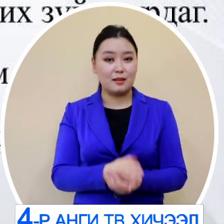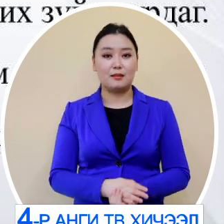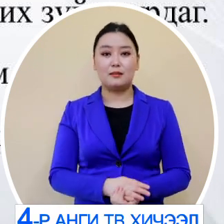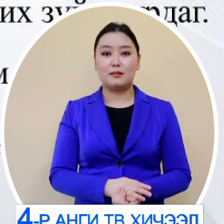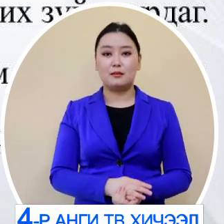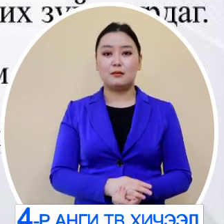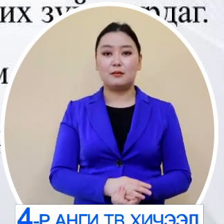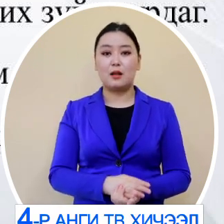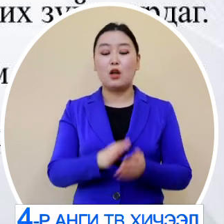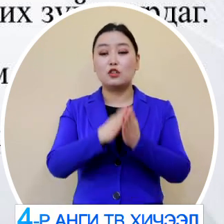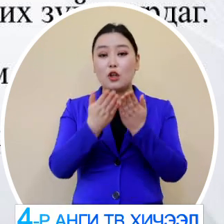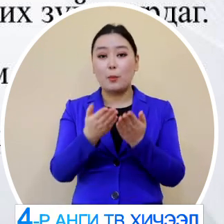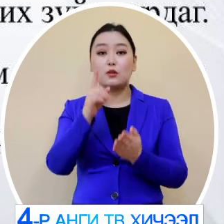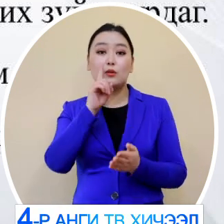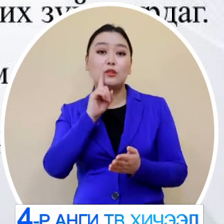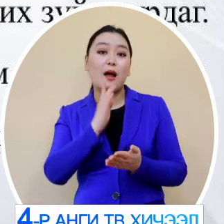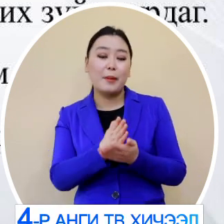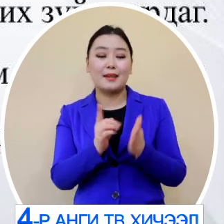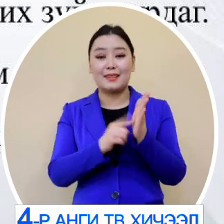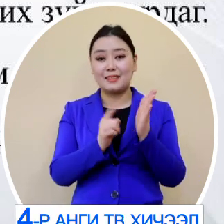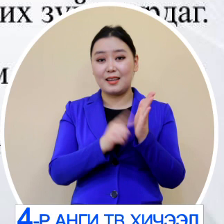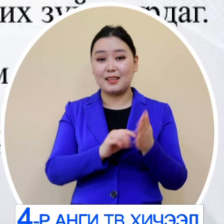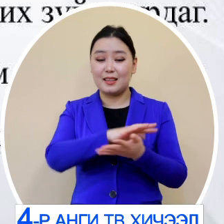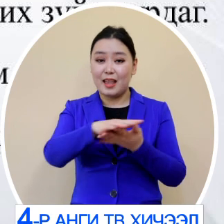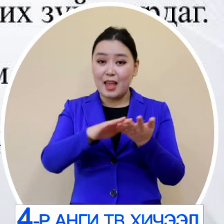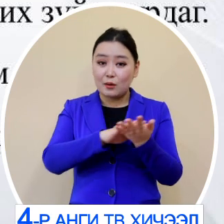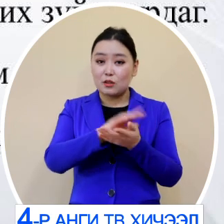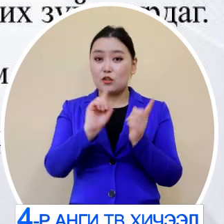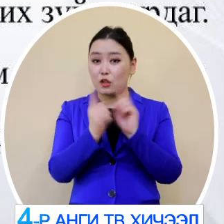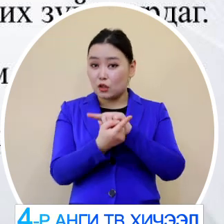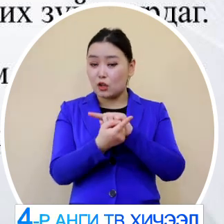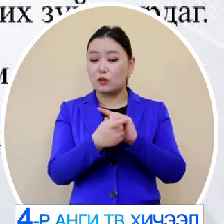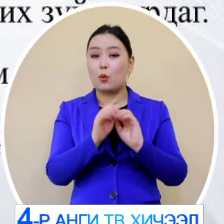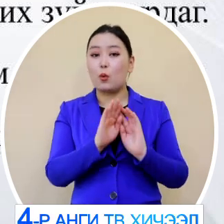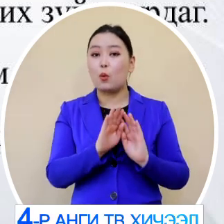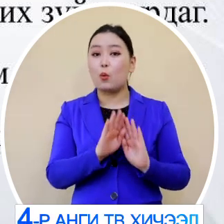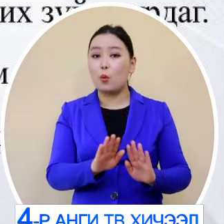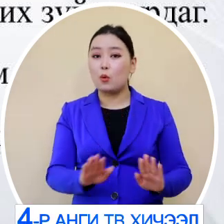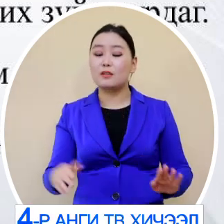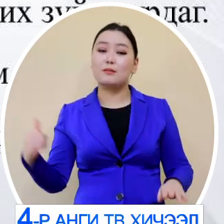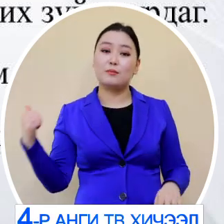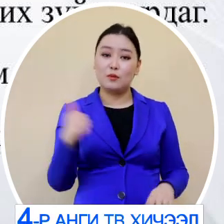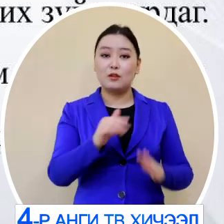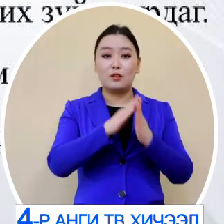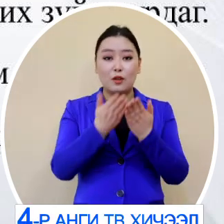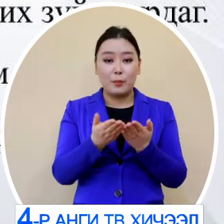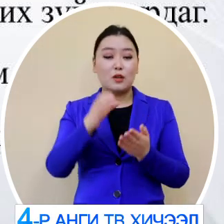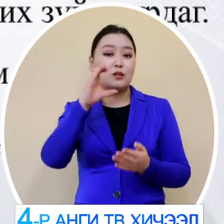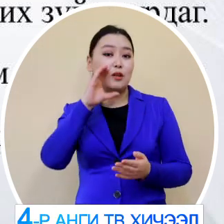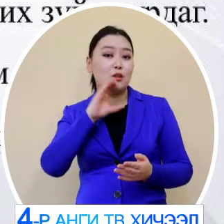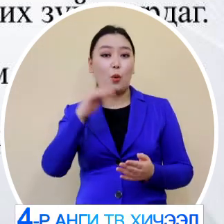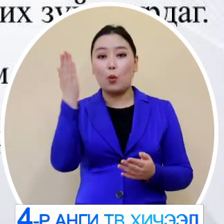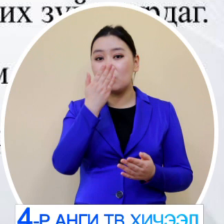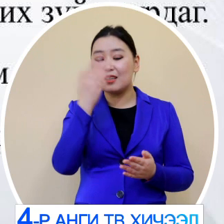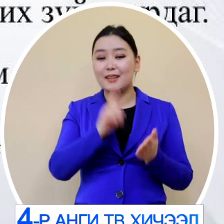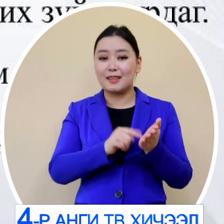мөн номонд дуртай байх хэрэгтэй гэдгийг нь найруулгын үднэс хүүхэд бүр номыг шимтэн уншдаг